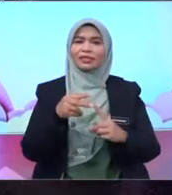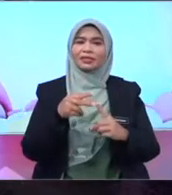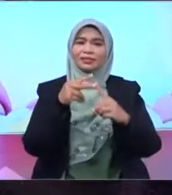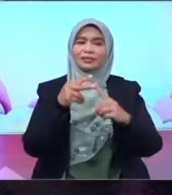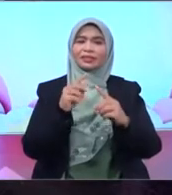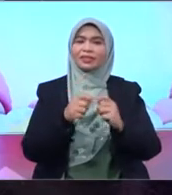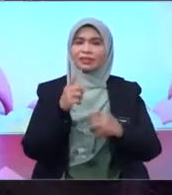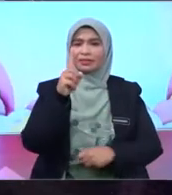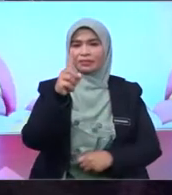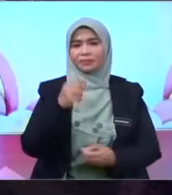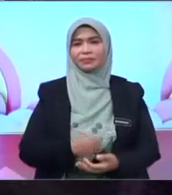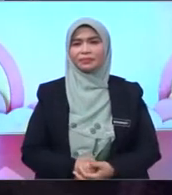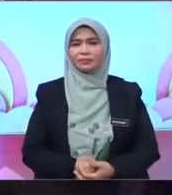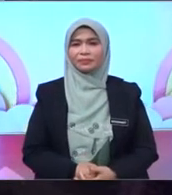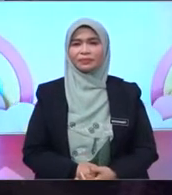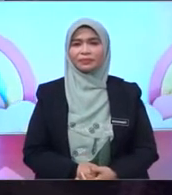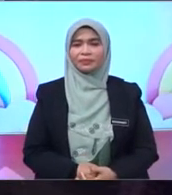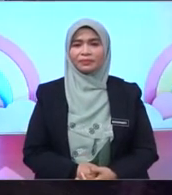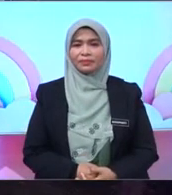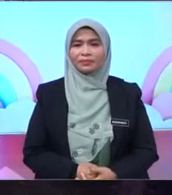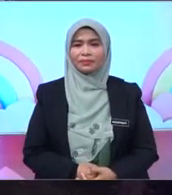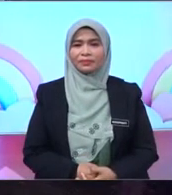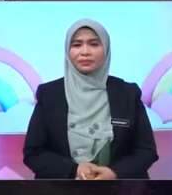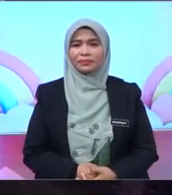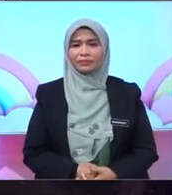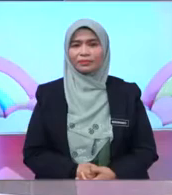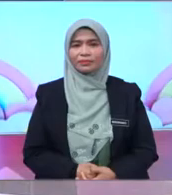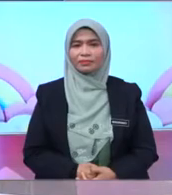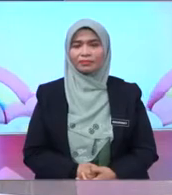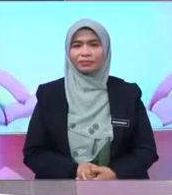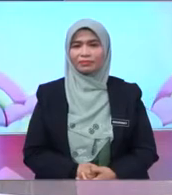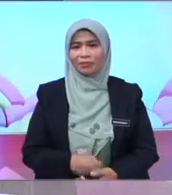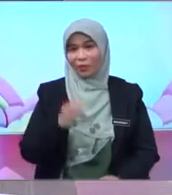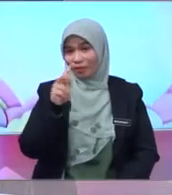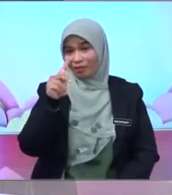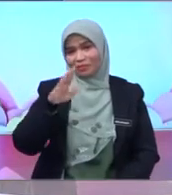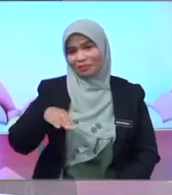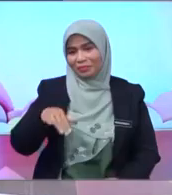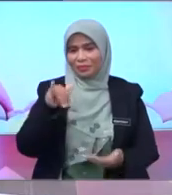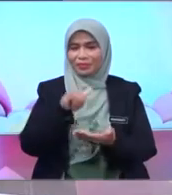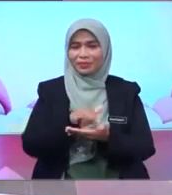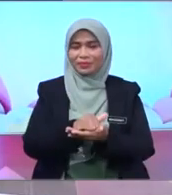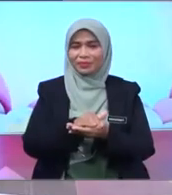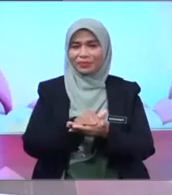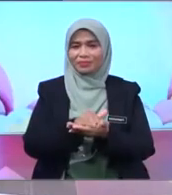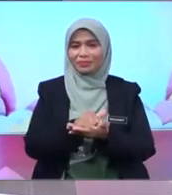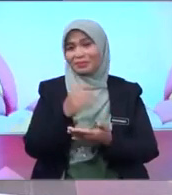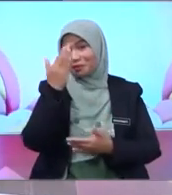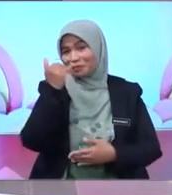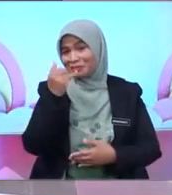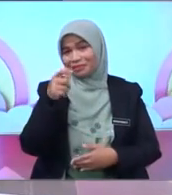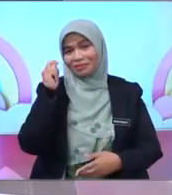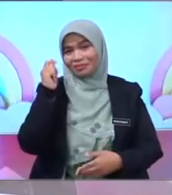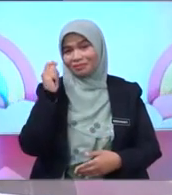kushiro apa yang cek guna terangkai dalam segmen kali ini saya Oke Mira sebelum tuh eh tapi tadi minta